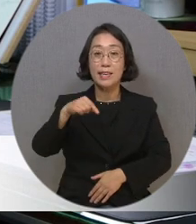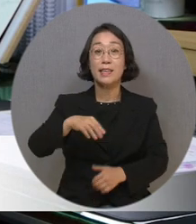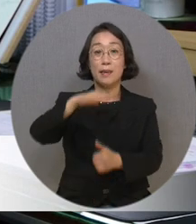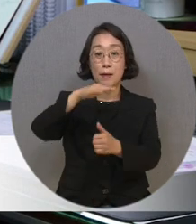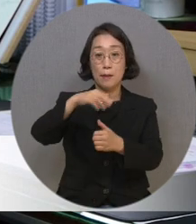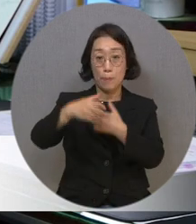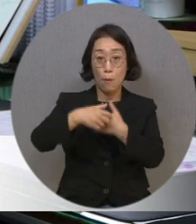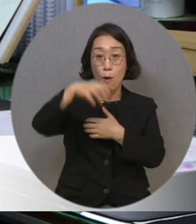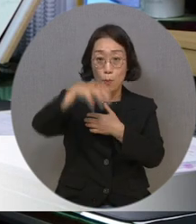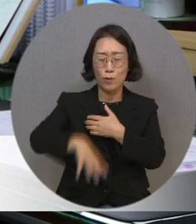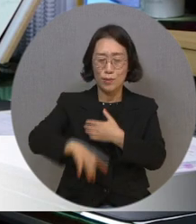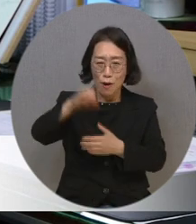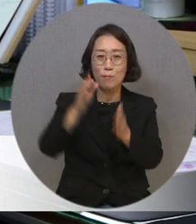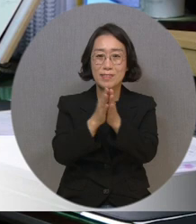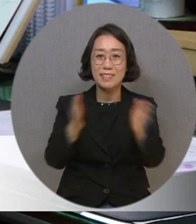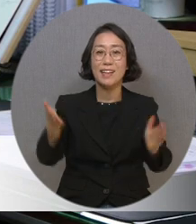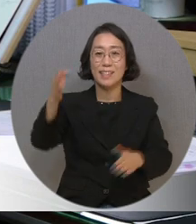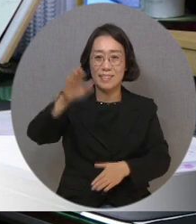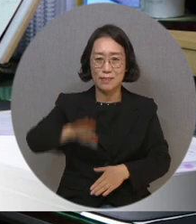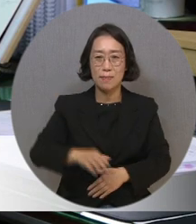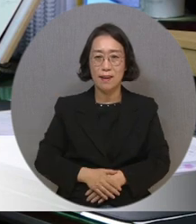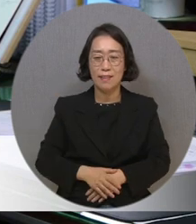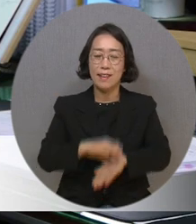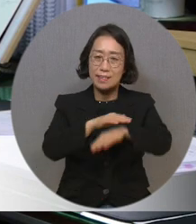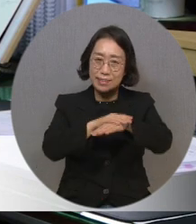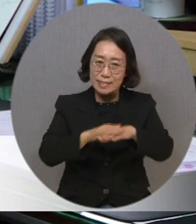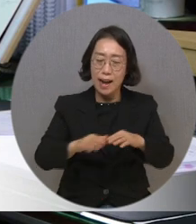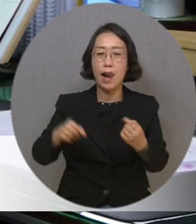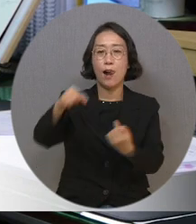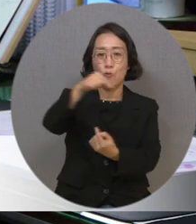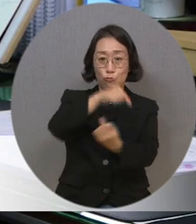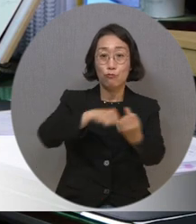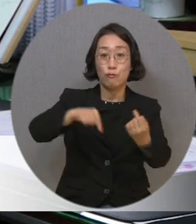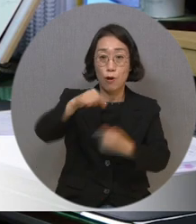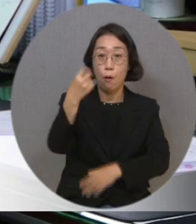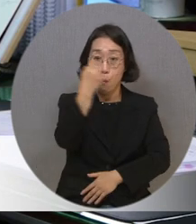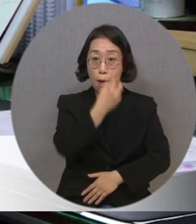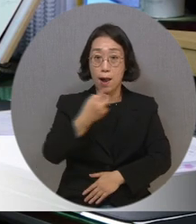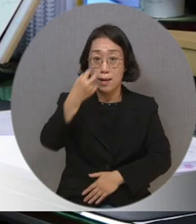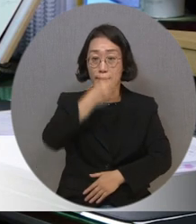병원이 저희들은 시작이긴 하지만 잘 관리해서